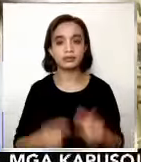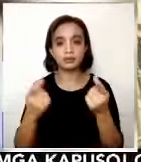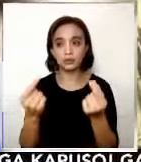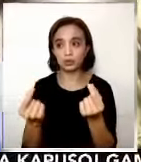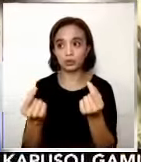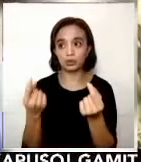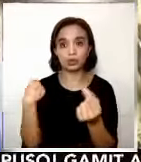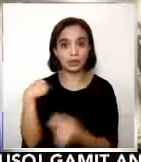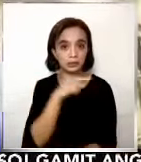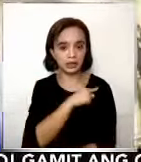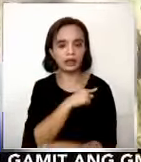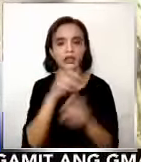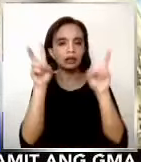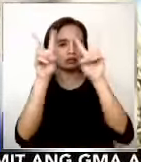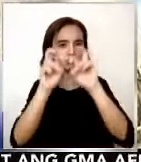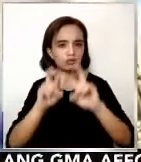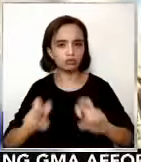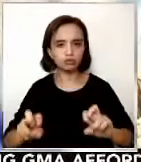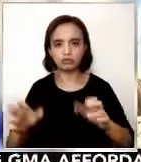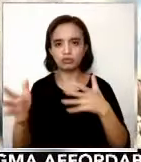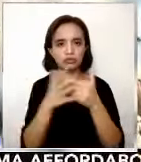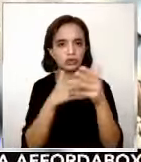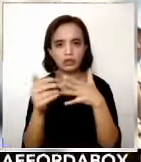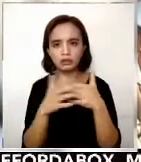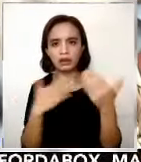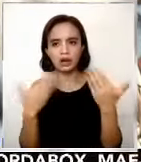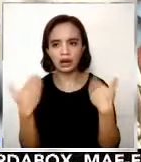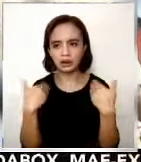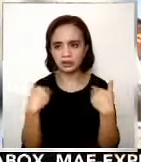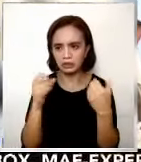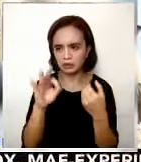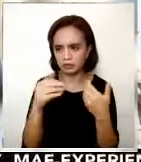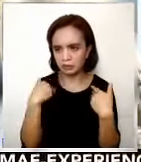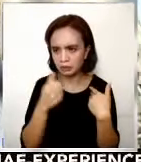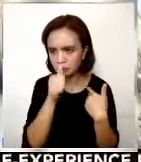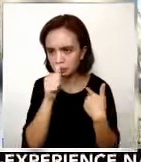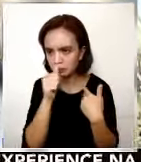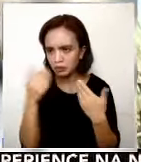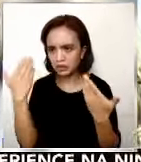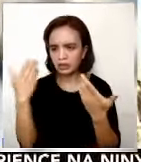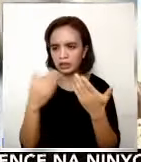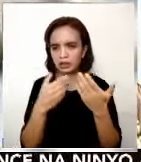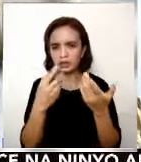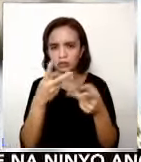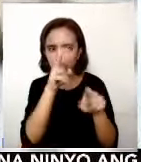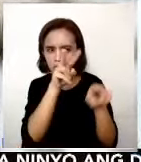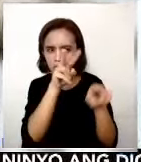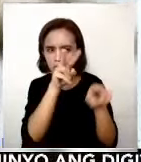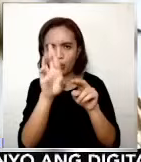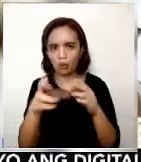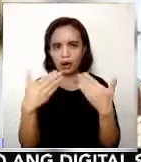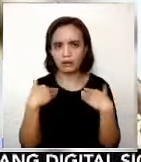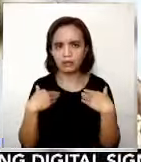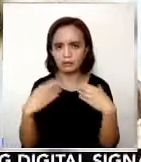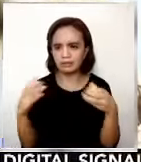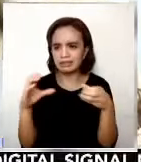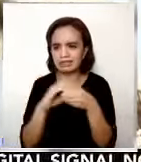mga anggulo. Kung may inside job ba o sa buhatan, maging ang mga modus operandi ng mga previous cases ng